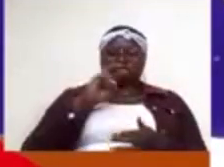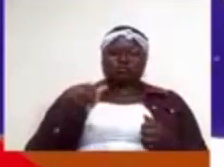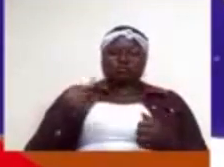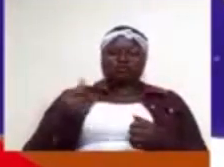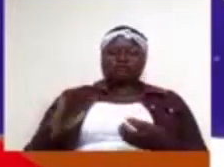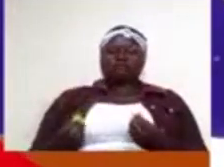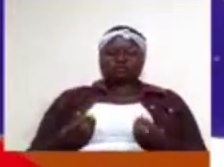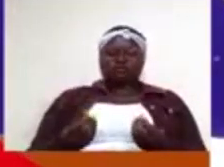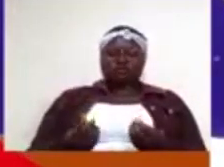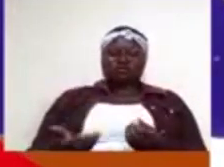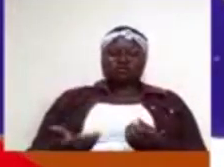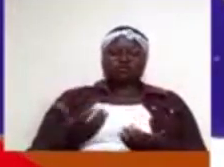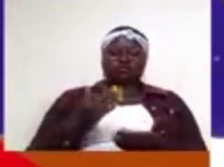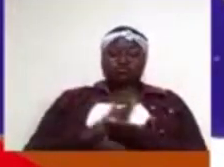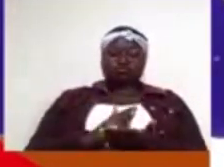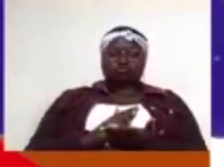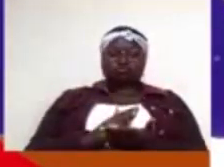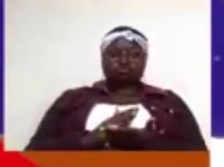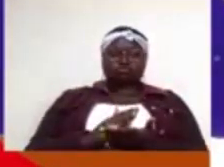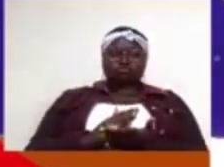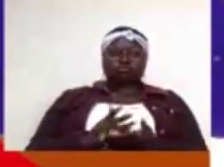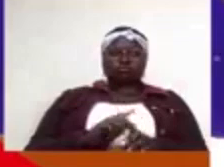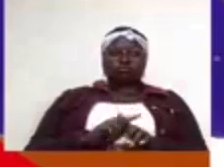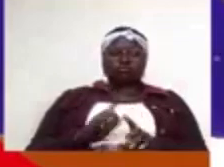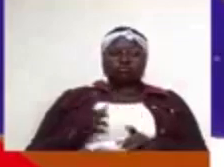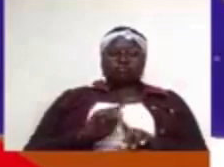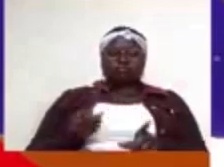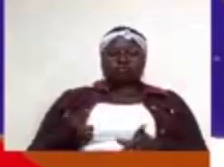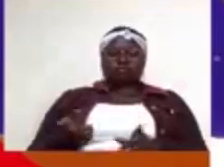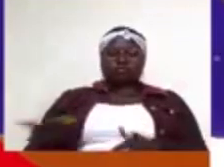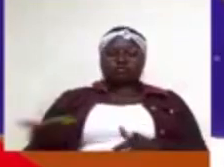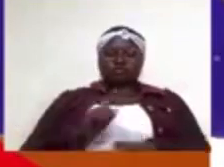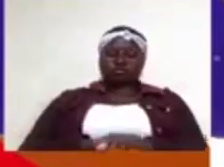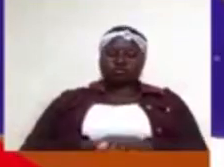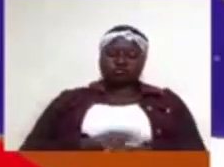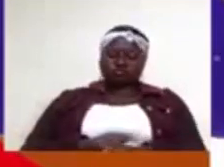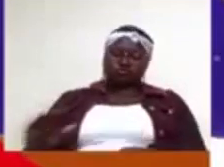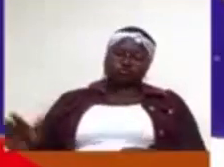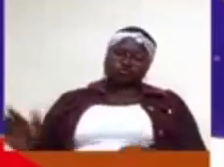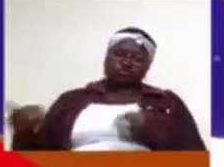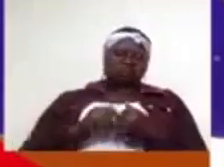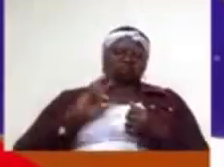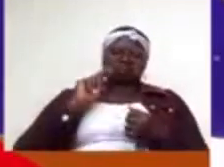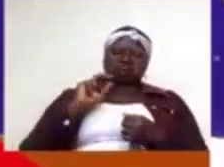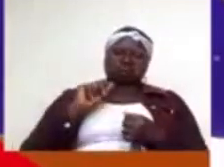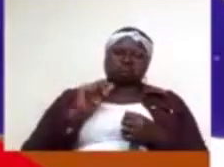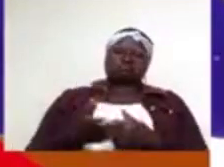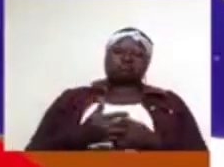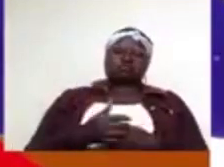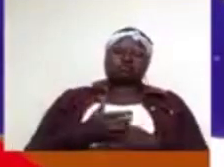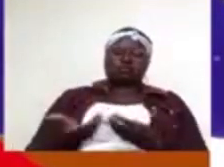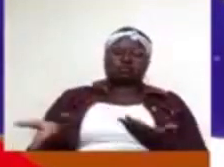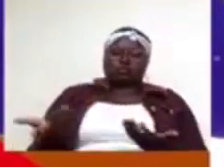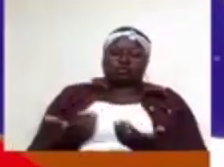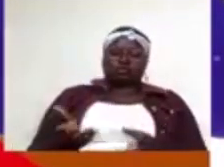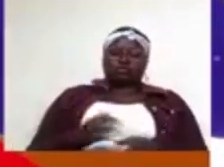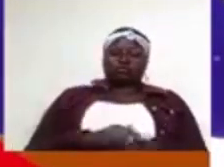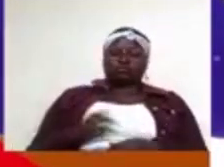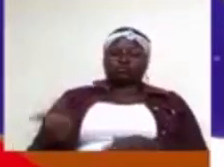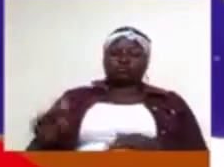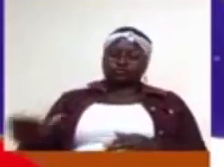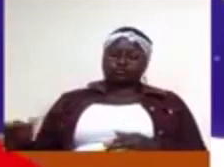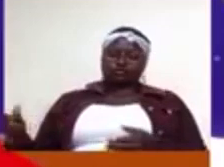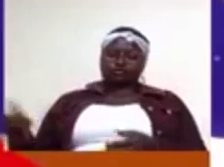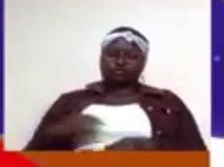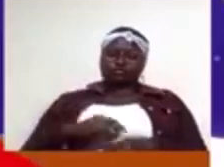looking for money which is very true ugo ni twagirire no time ya ciana ri tutire nayo kwoguo mwana wakwa kiuma kiroko